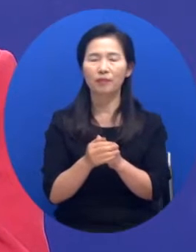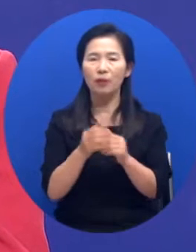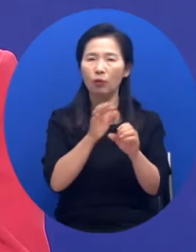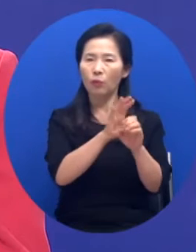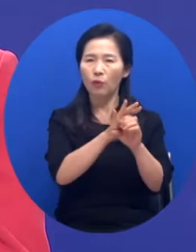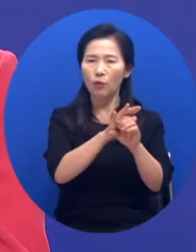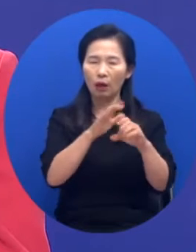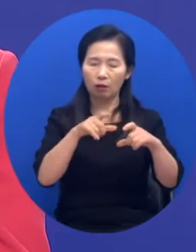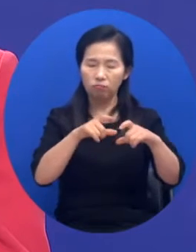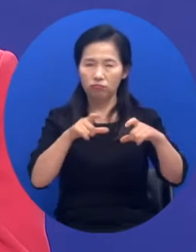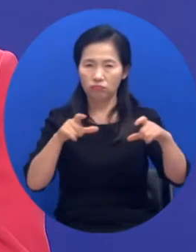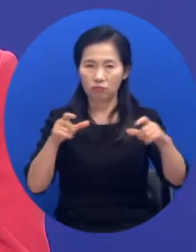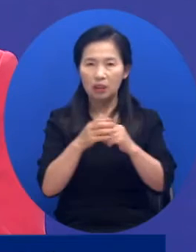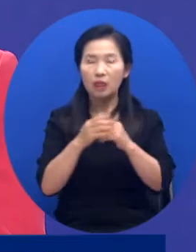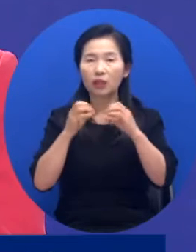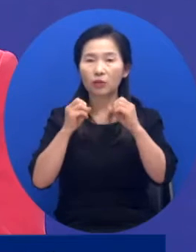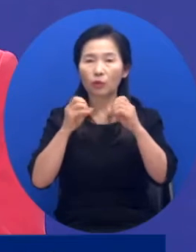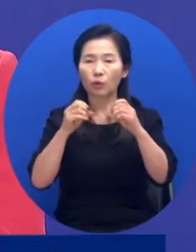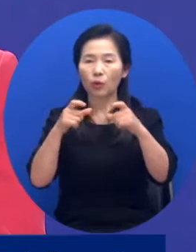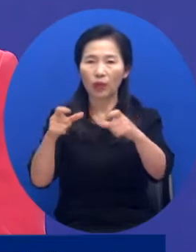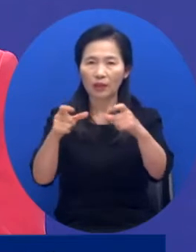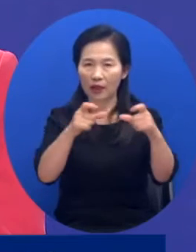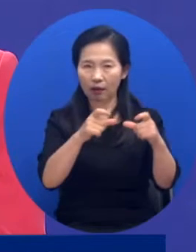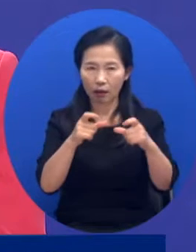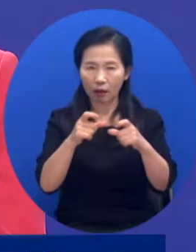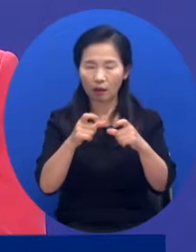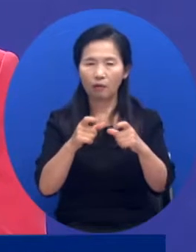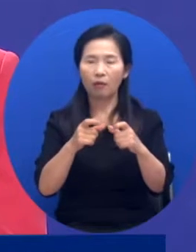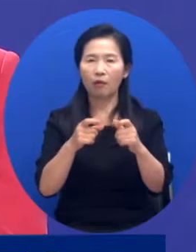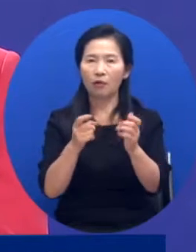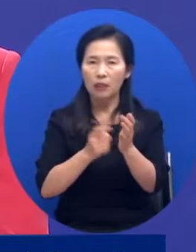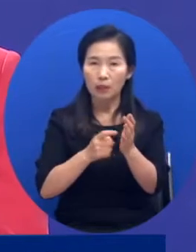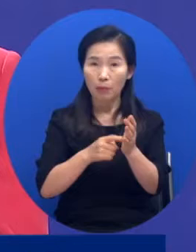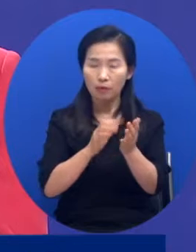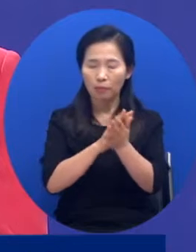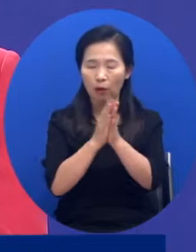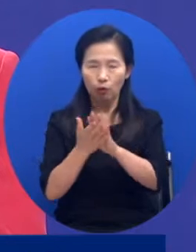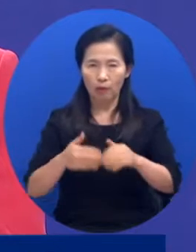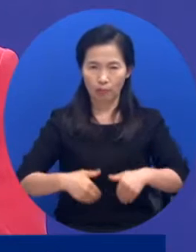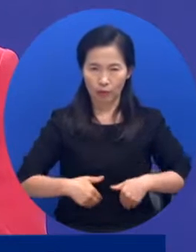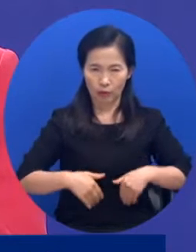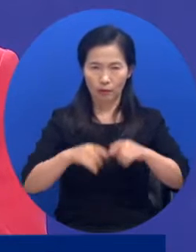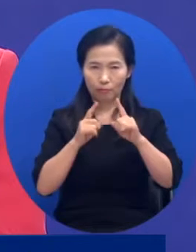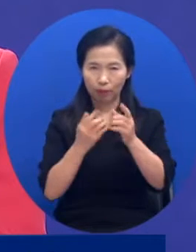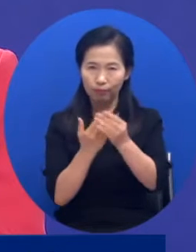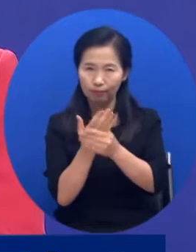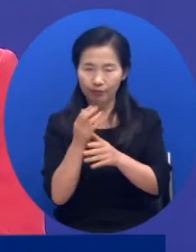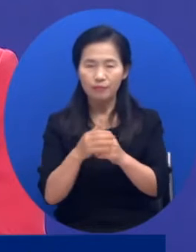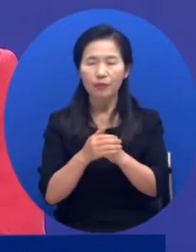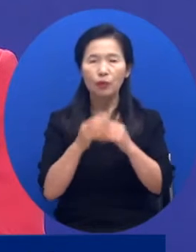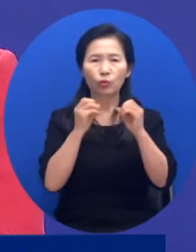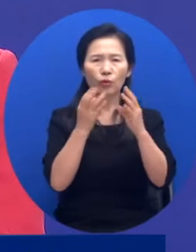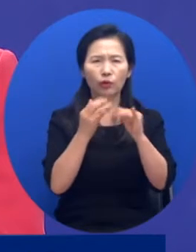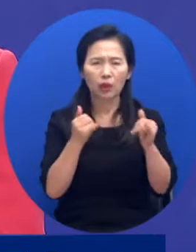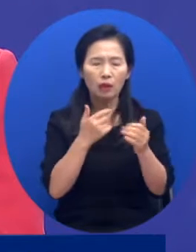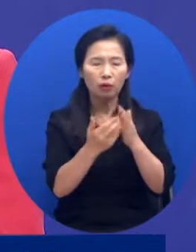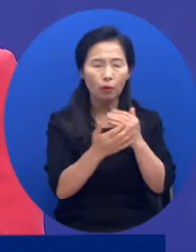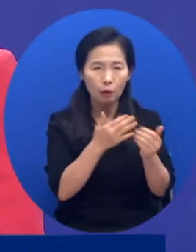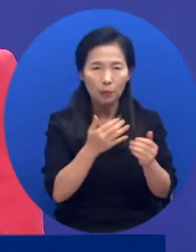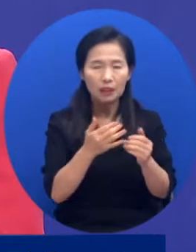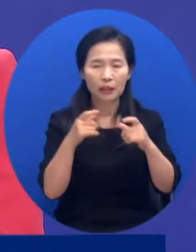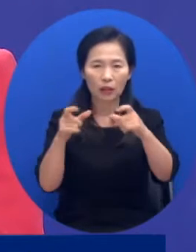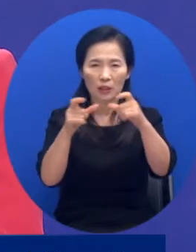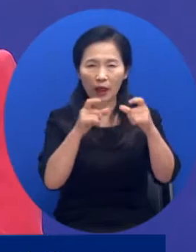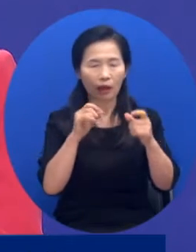코로나19가 확산하면서 선교 현장에서도 시급한 변화가 필요하다는 목소리가 나오고 있습니다. 선교사들이 겪는 현장의